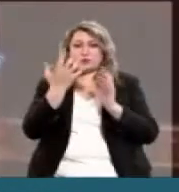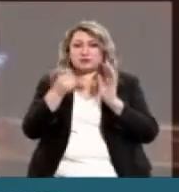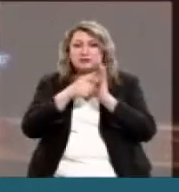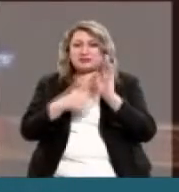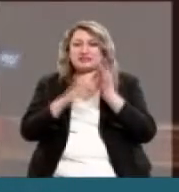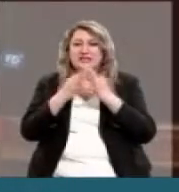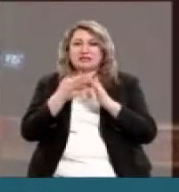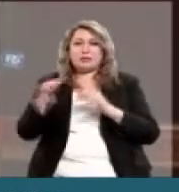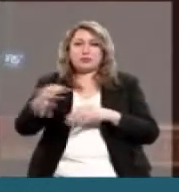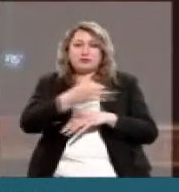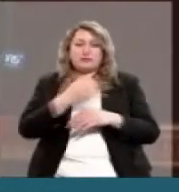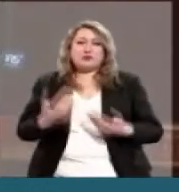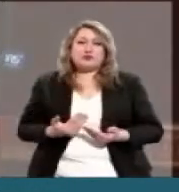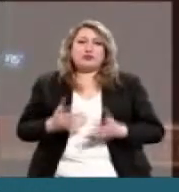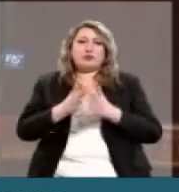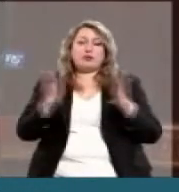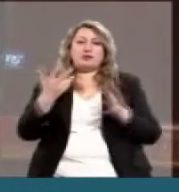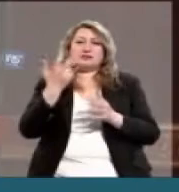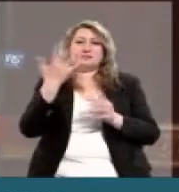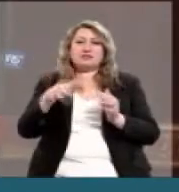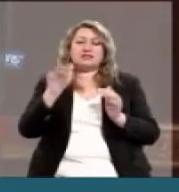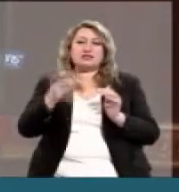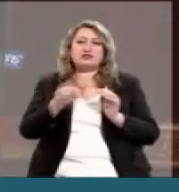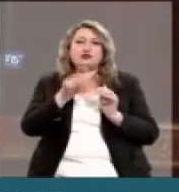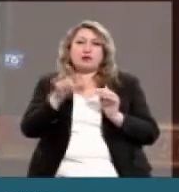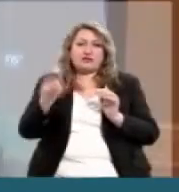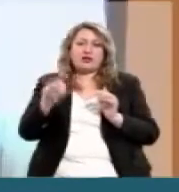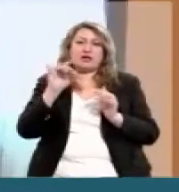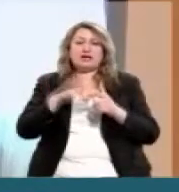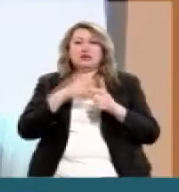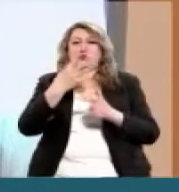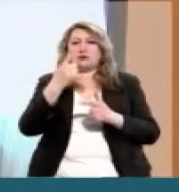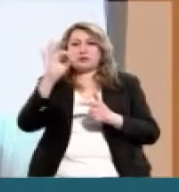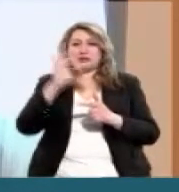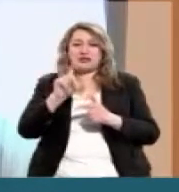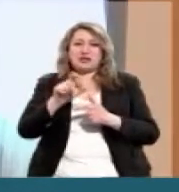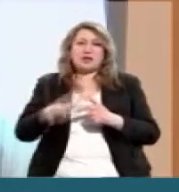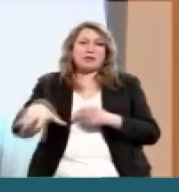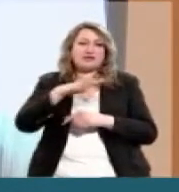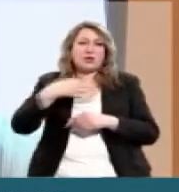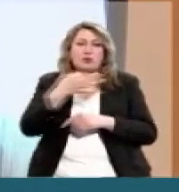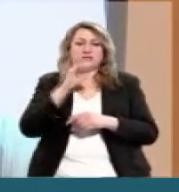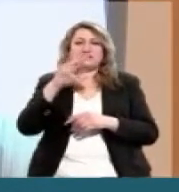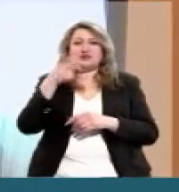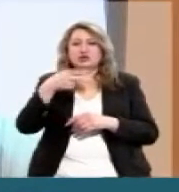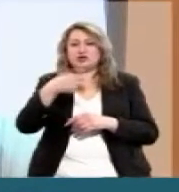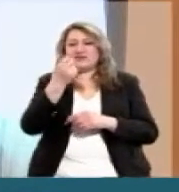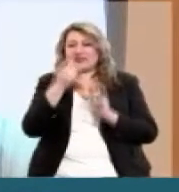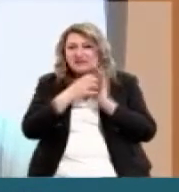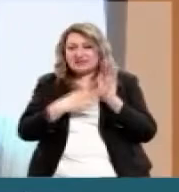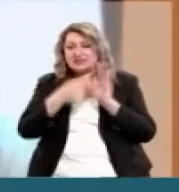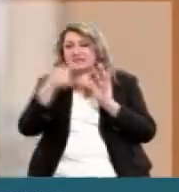517 сельских населенных пунктах проживает более 350 тысяч человек, или 41% населения области. С 2019